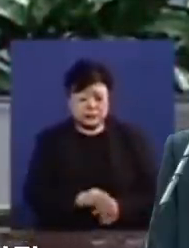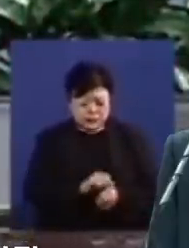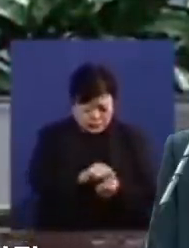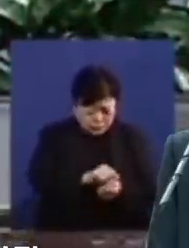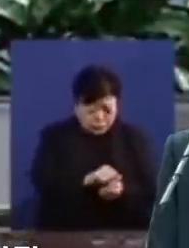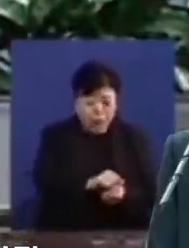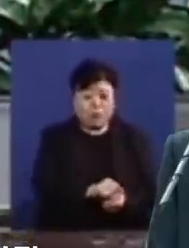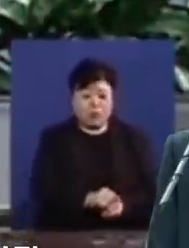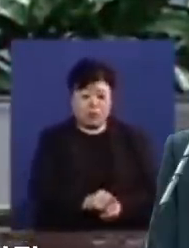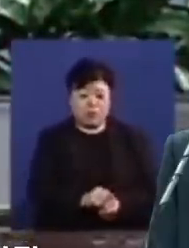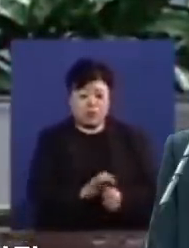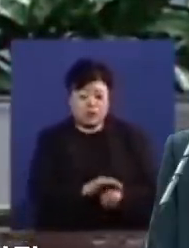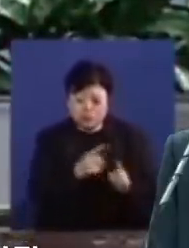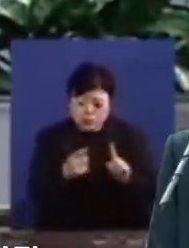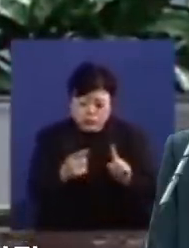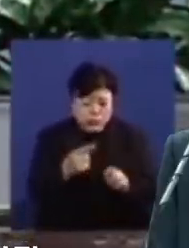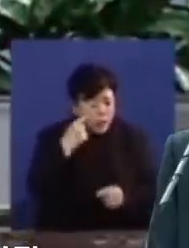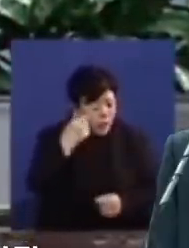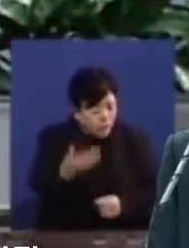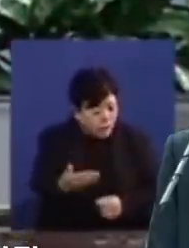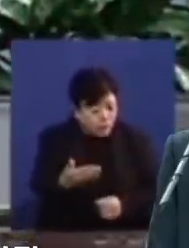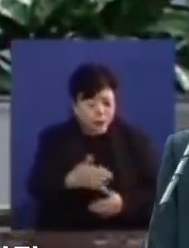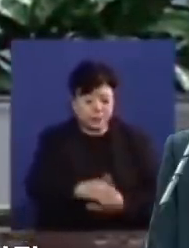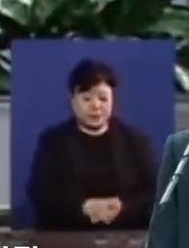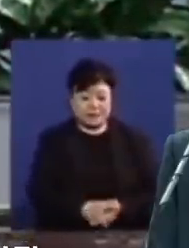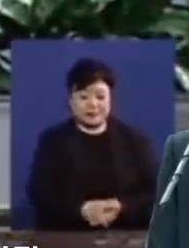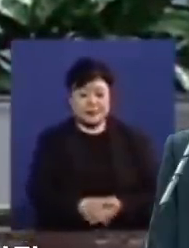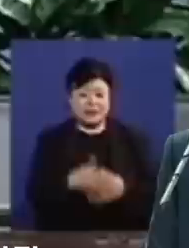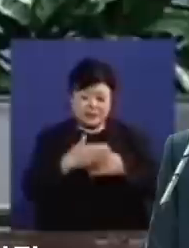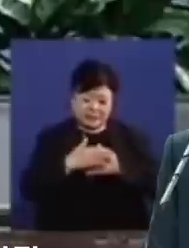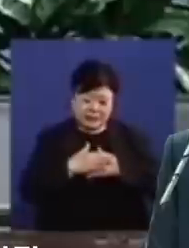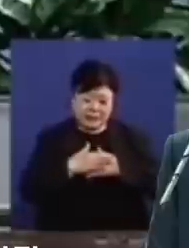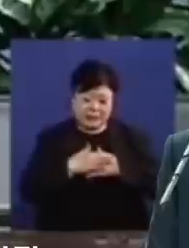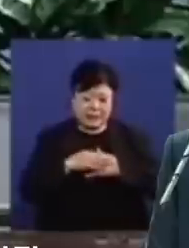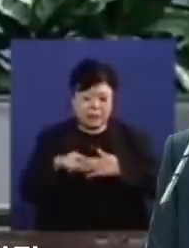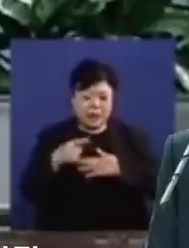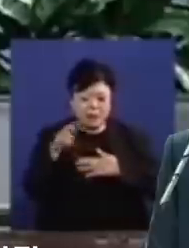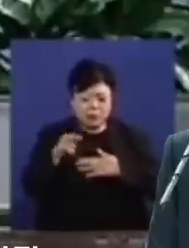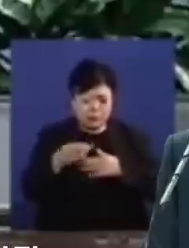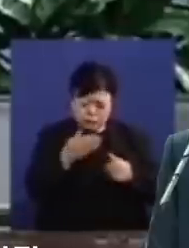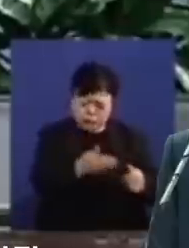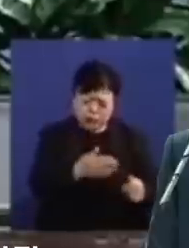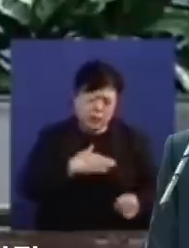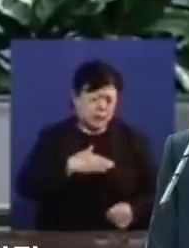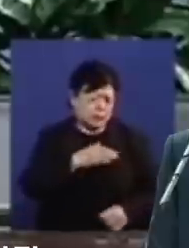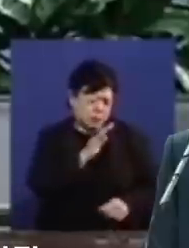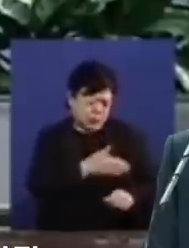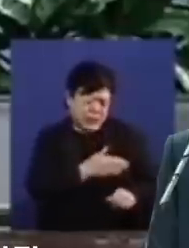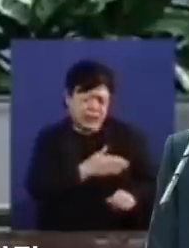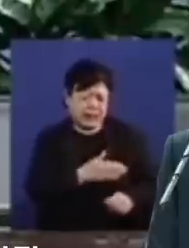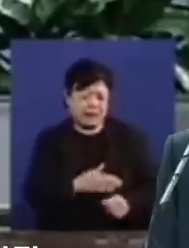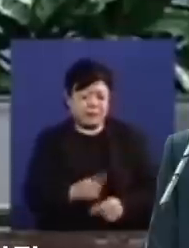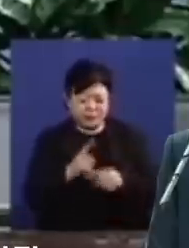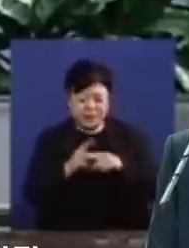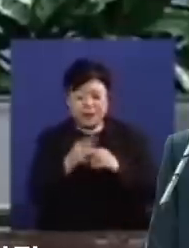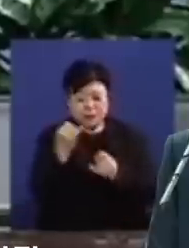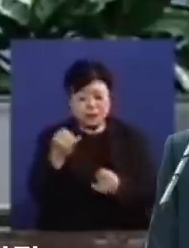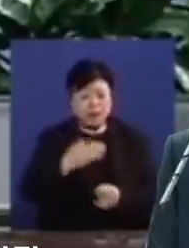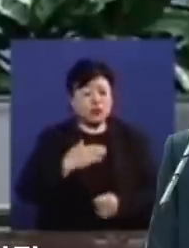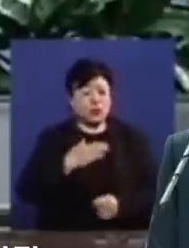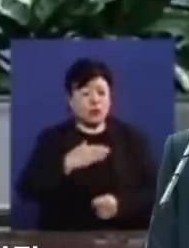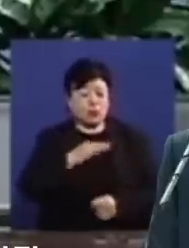씻어주고 치료해 줍니까? 나는 100만 불을 준대도 못하겠습니다. 이 간호사님, 나도